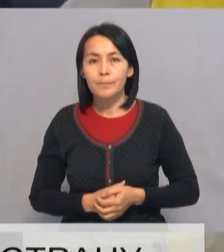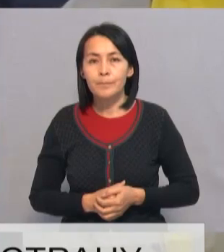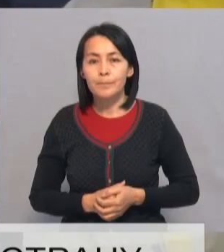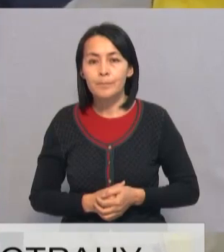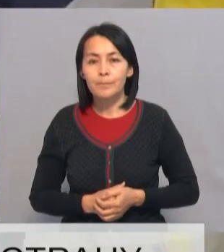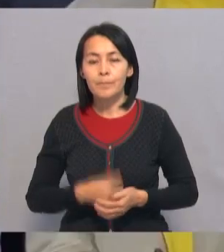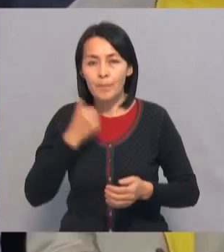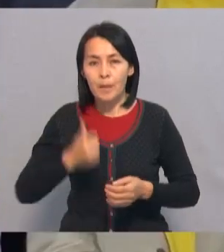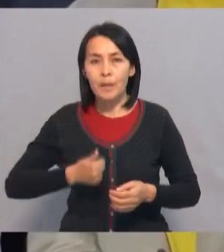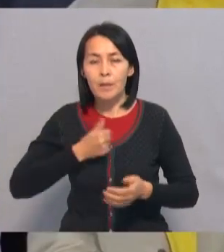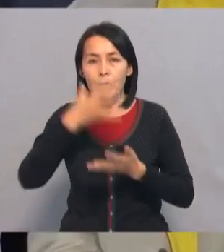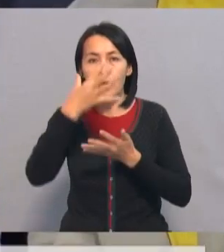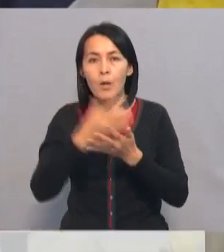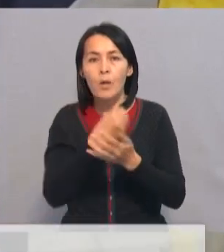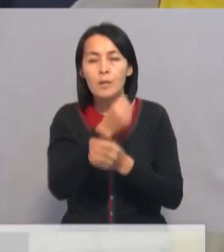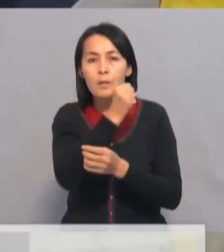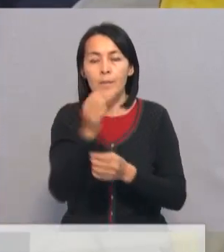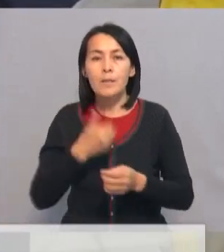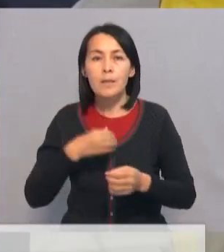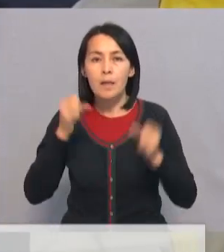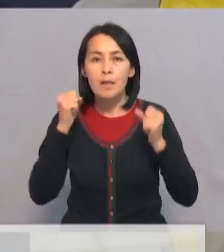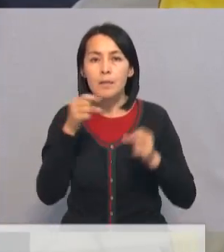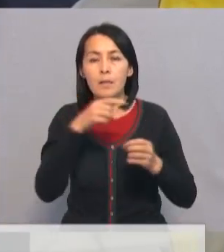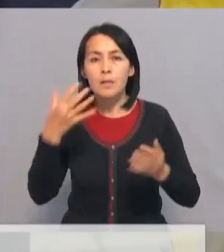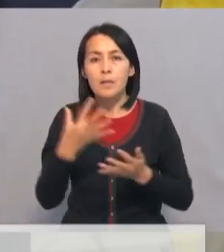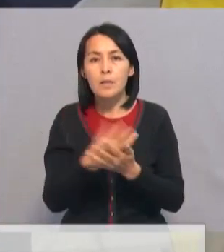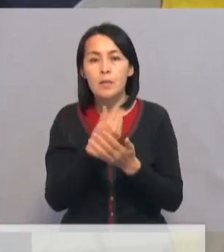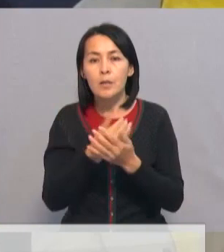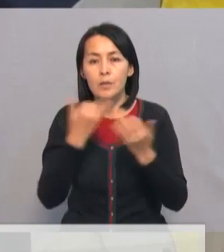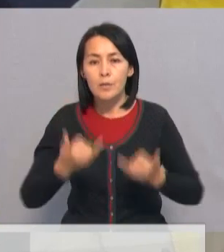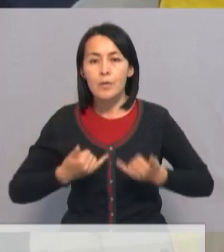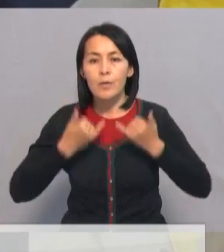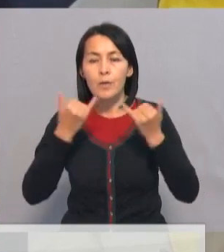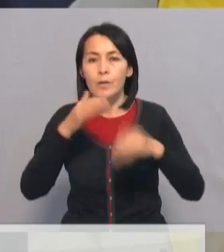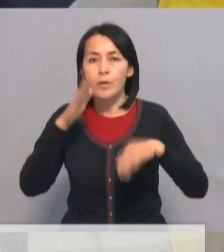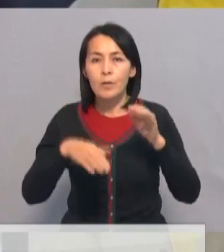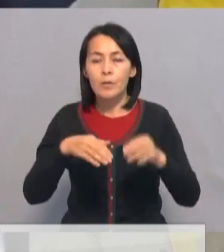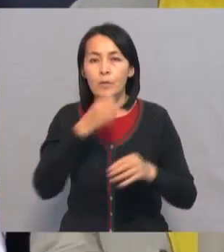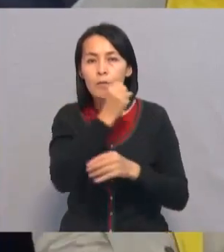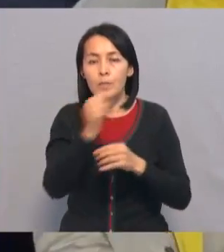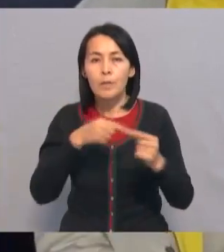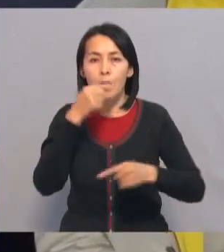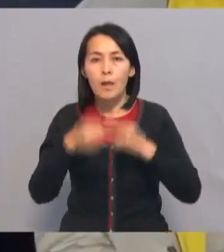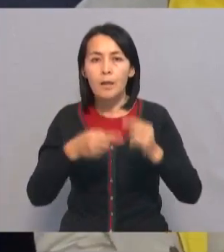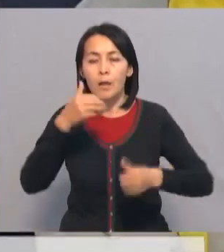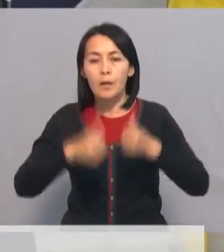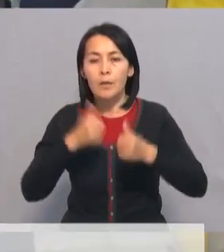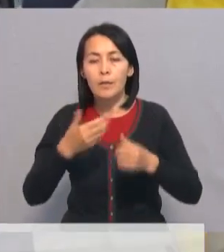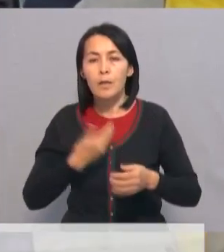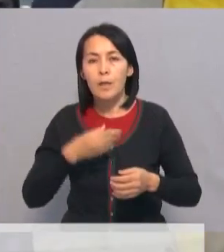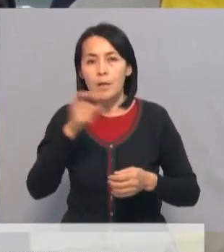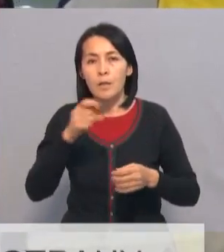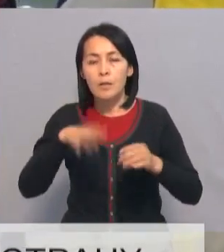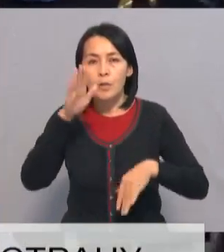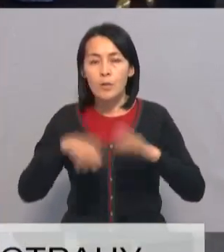Мы гордимся успехами и победами наших спортсменов. Желаю им убедительных и ярких побед на предстоящих зачетах. Наши спортсмены